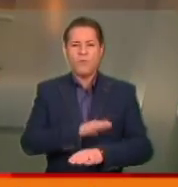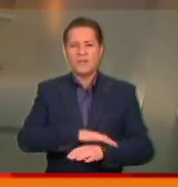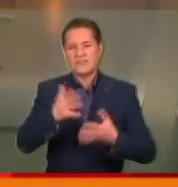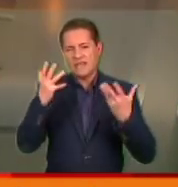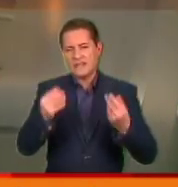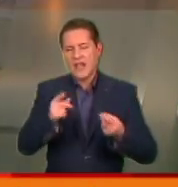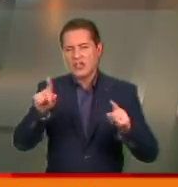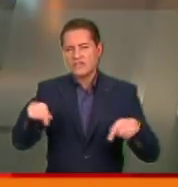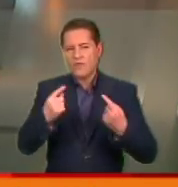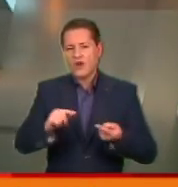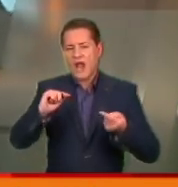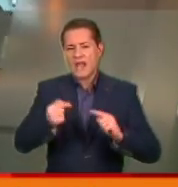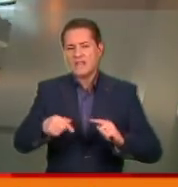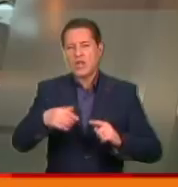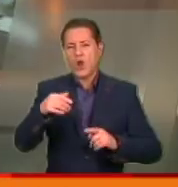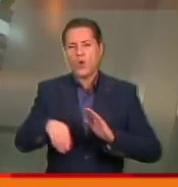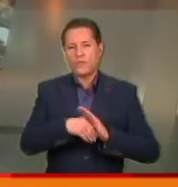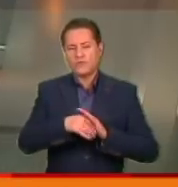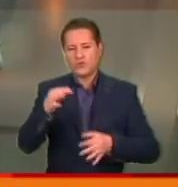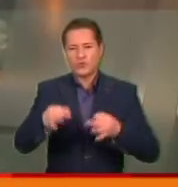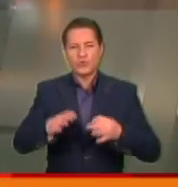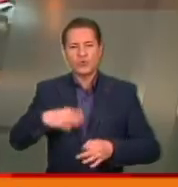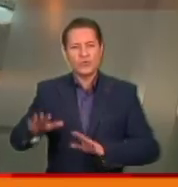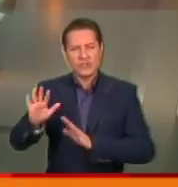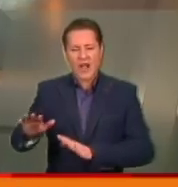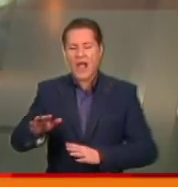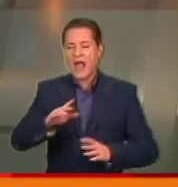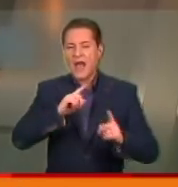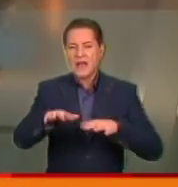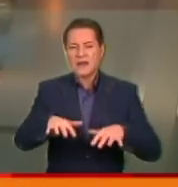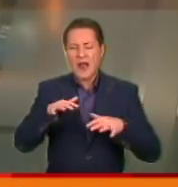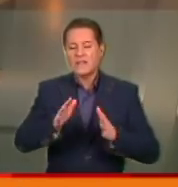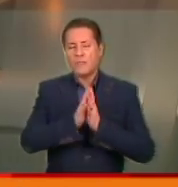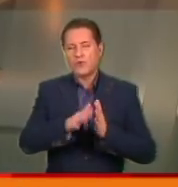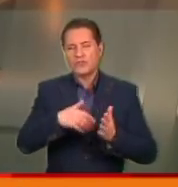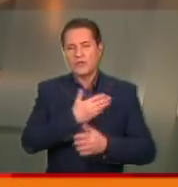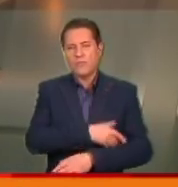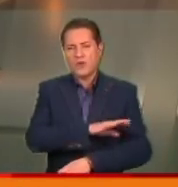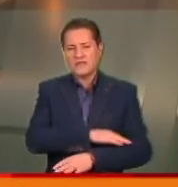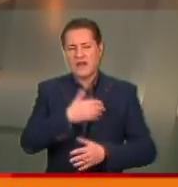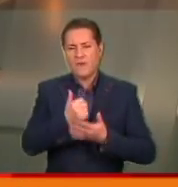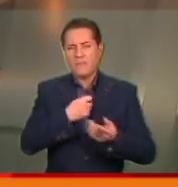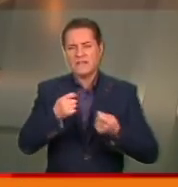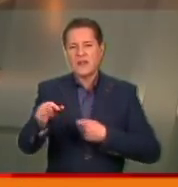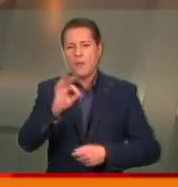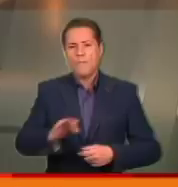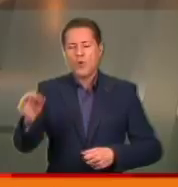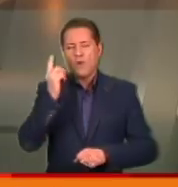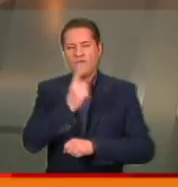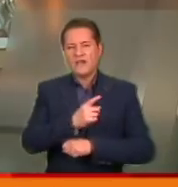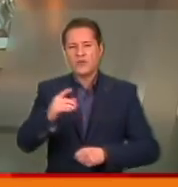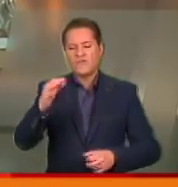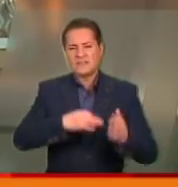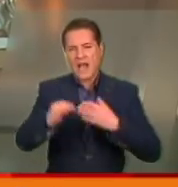Створення антикорупційного суду чекає. Рада просить польського президента про вето. Згадують Івана